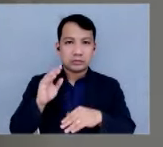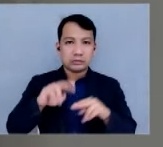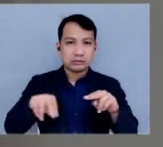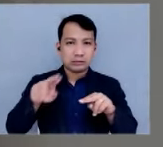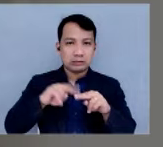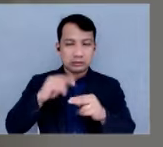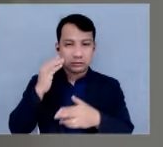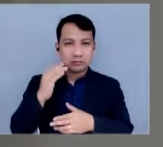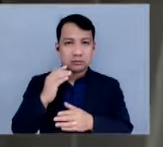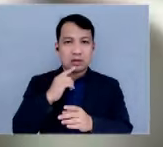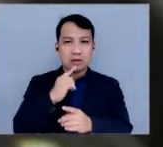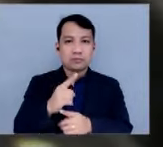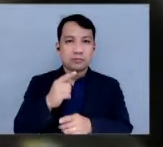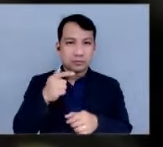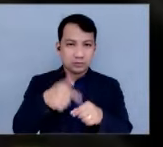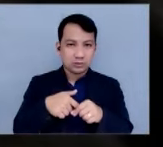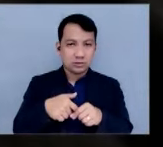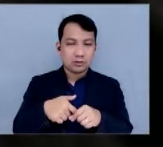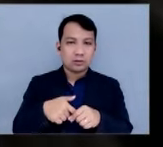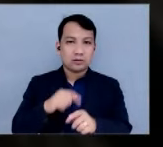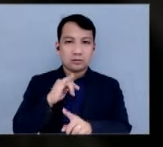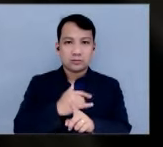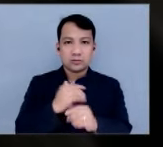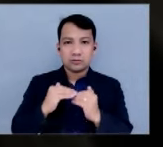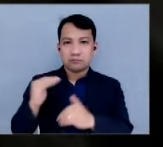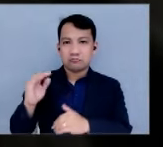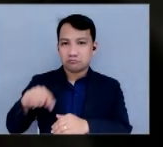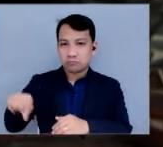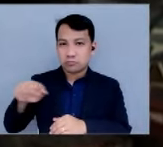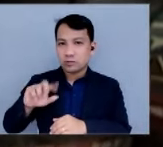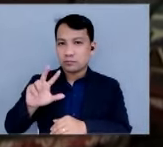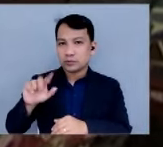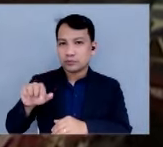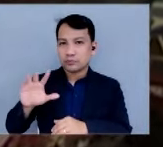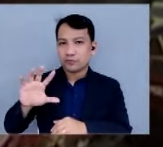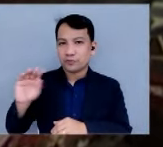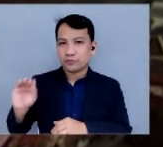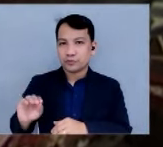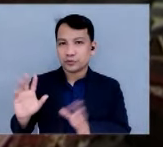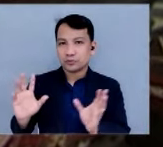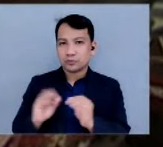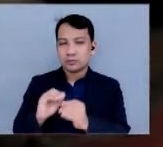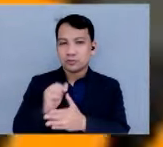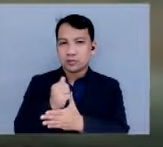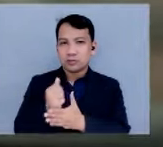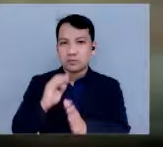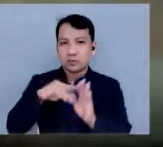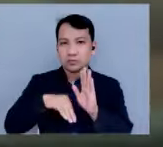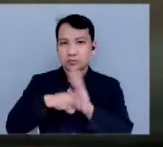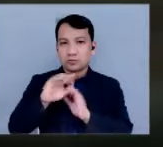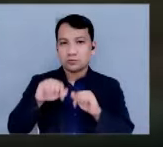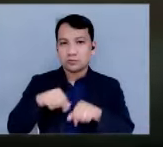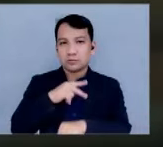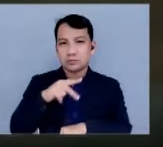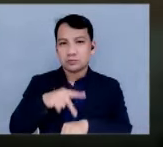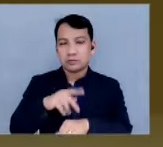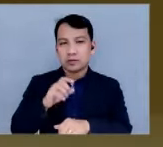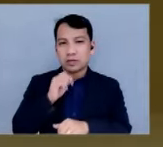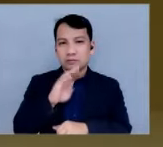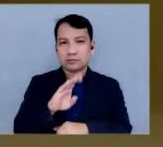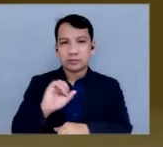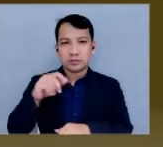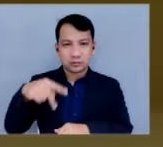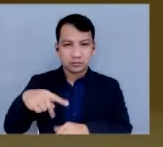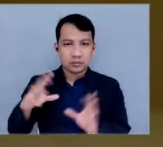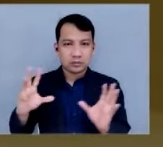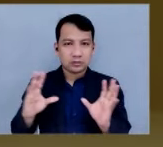kada litro ng gasolina mula Enero hanggang Hunyo nasa 3.5% ang average inflation sa bansa umaasa ang bangko Sentral ng Pilipinas